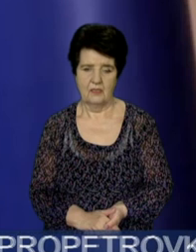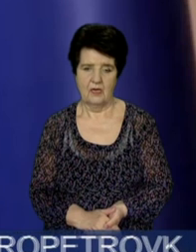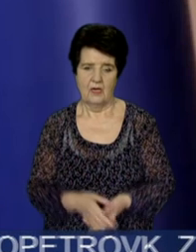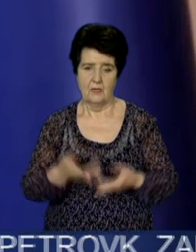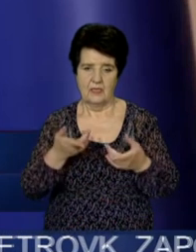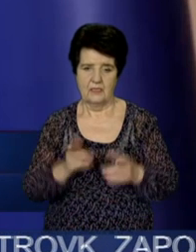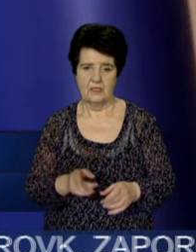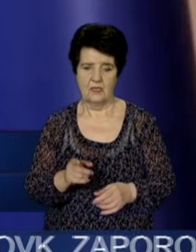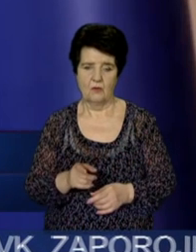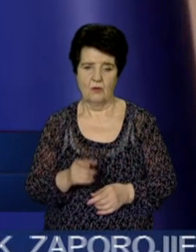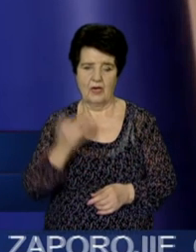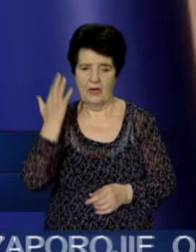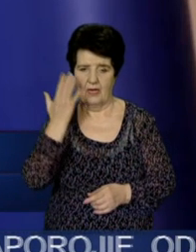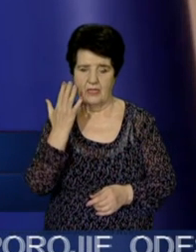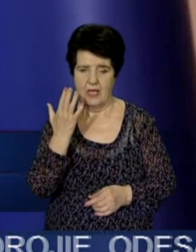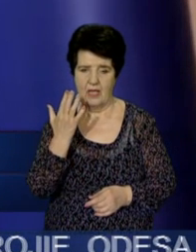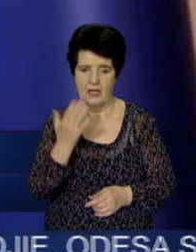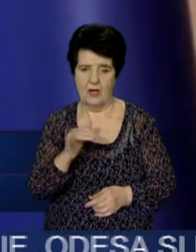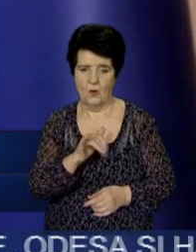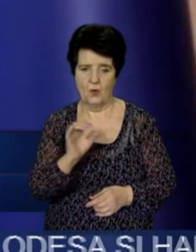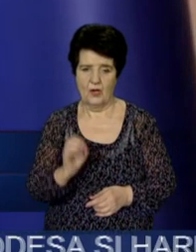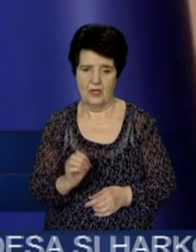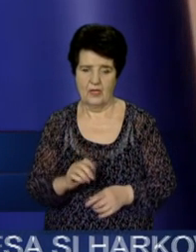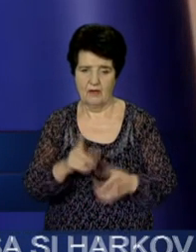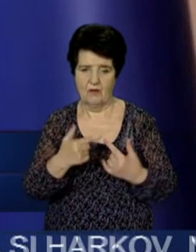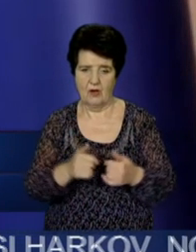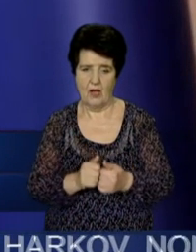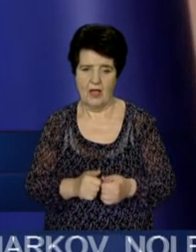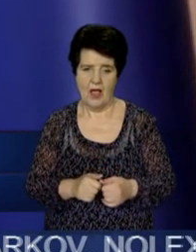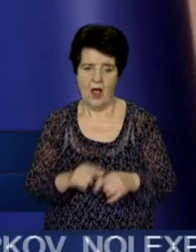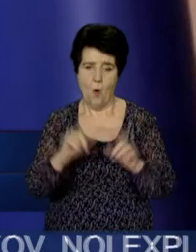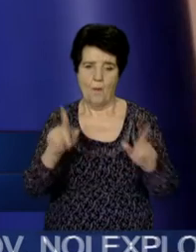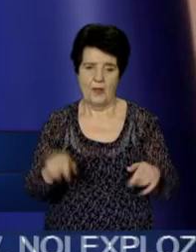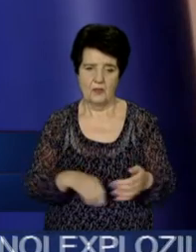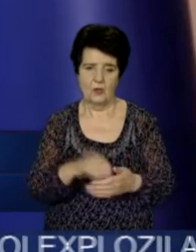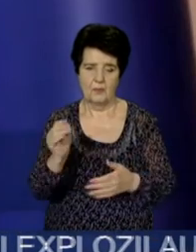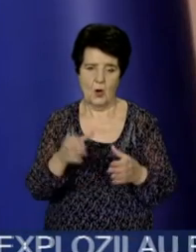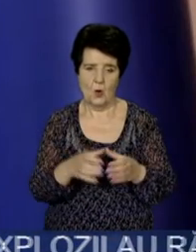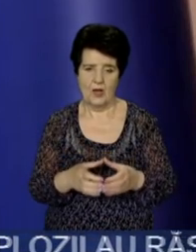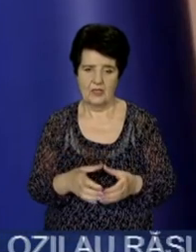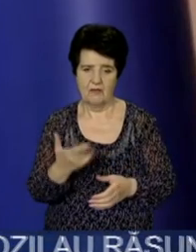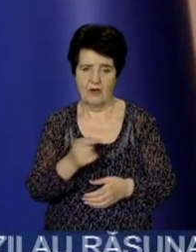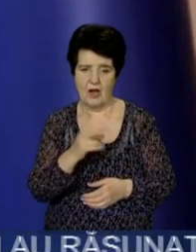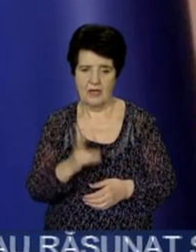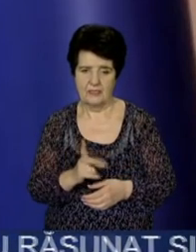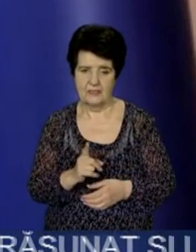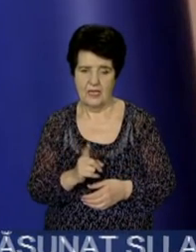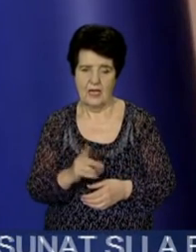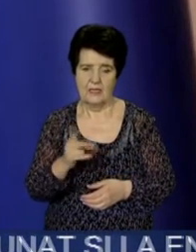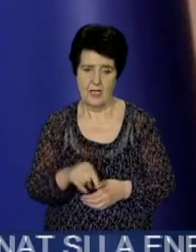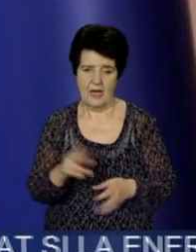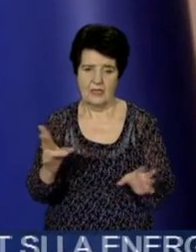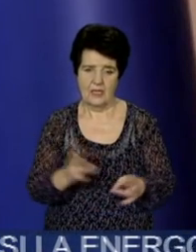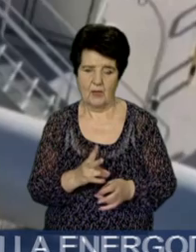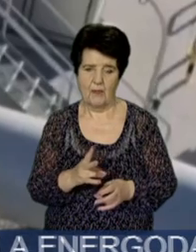Desigur, ne-a plăcut ideea când Uniunea Europeană a anunțat că va crea o platformă pentru a procura în mod colectiv gazul, dar încă mai trebuie să